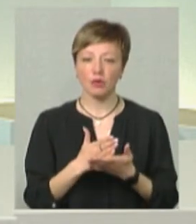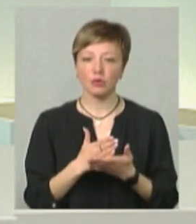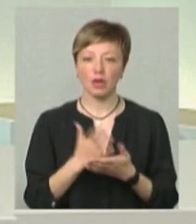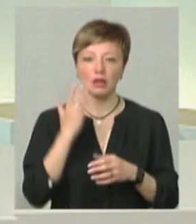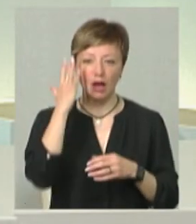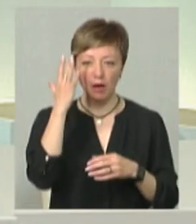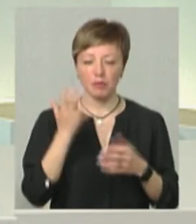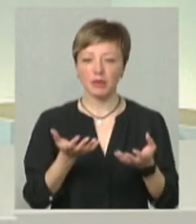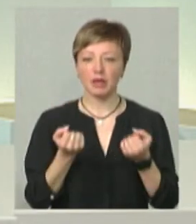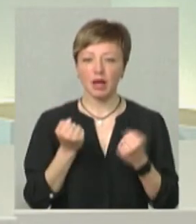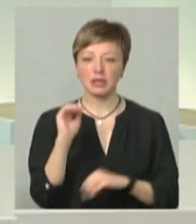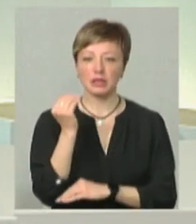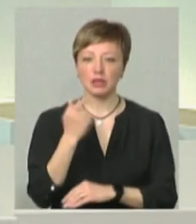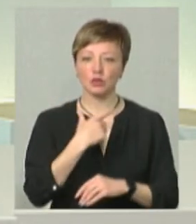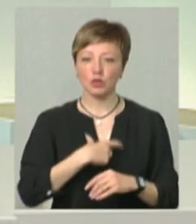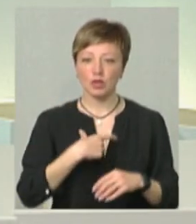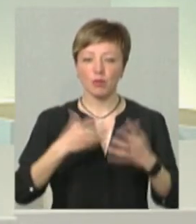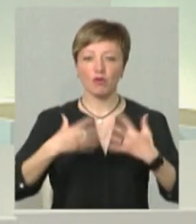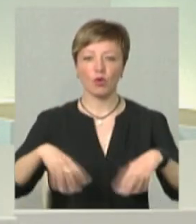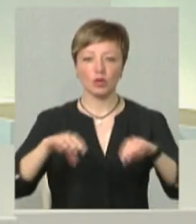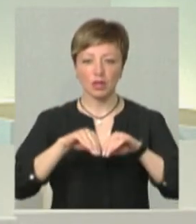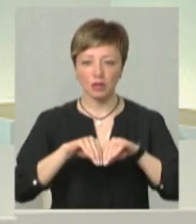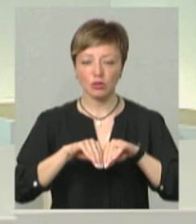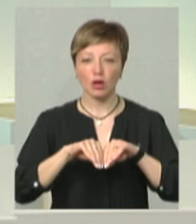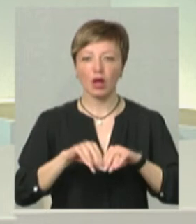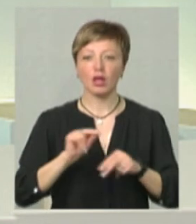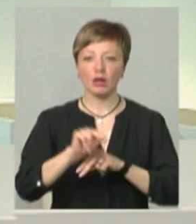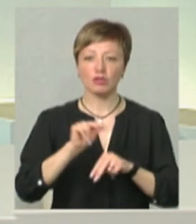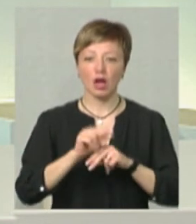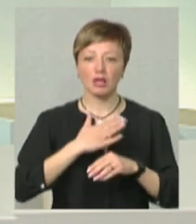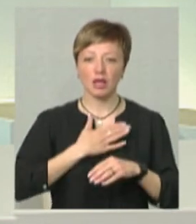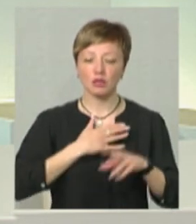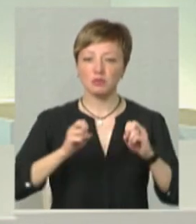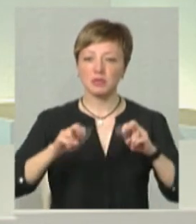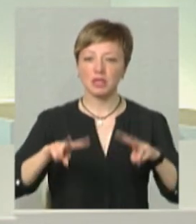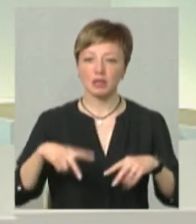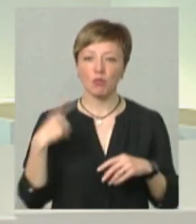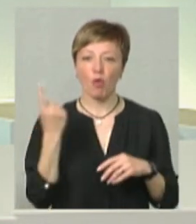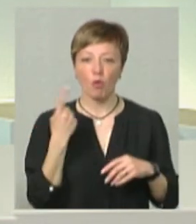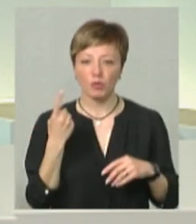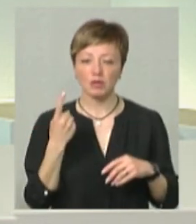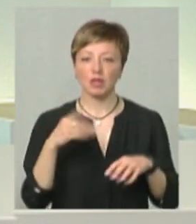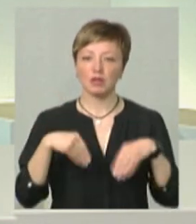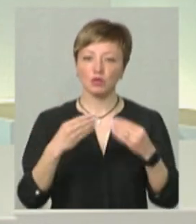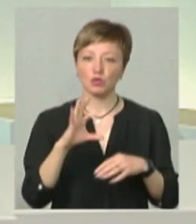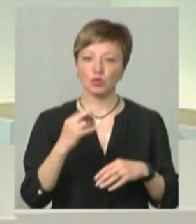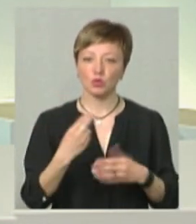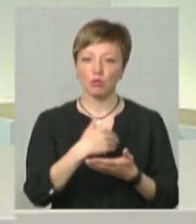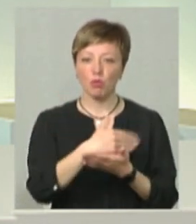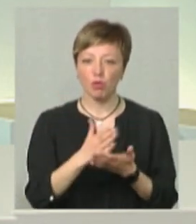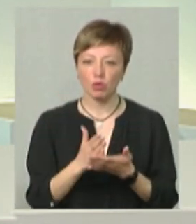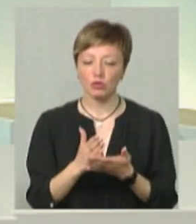намір прийняти дитину до себе у родину, ми навчаємо наших спеціалістів по області, надавачів соціальних